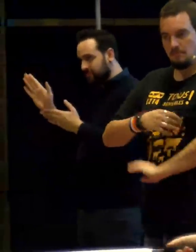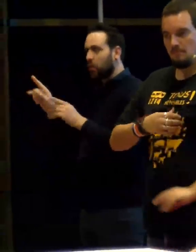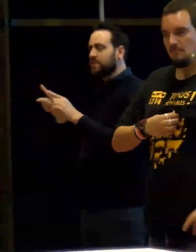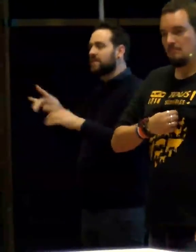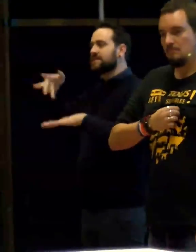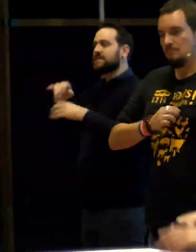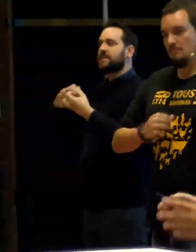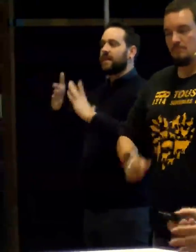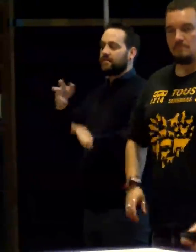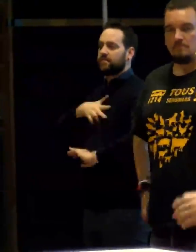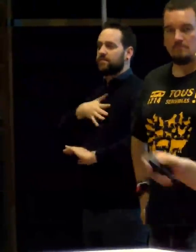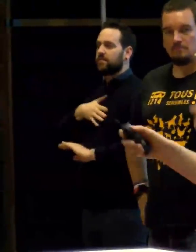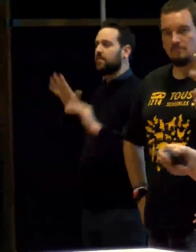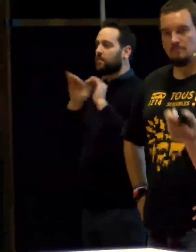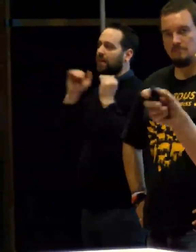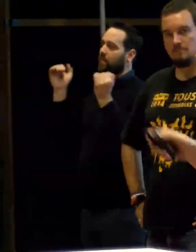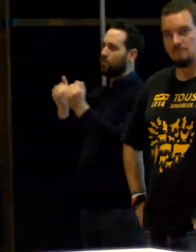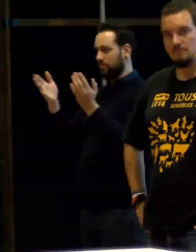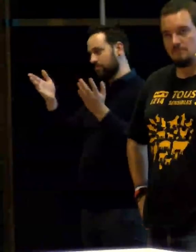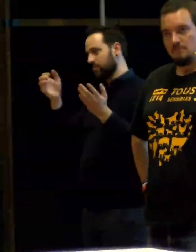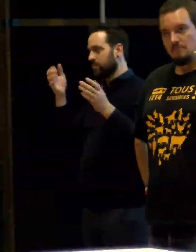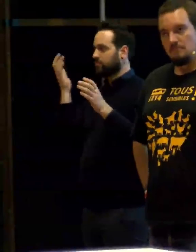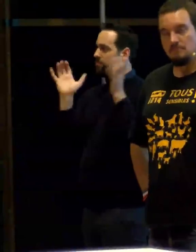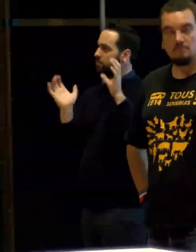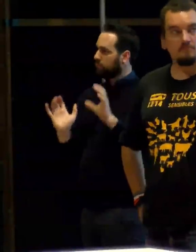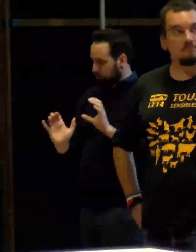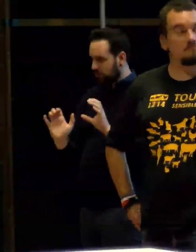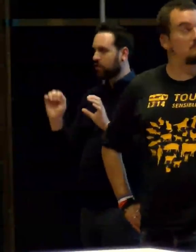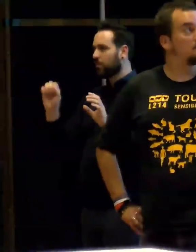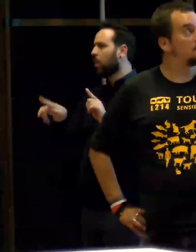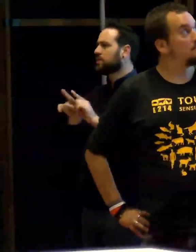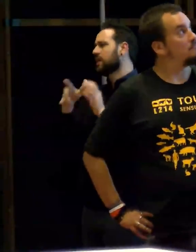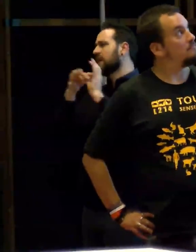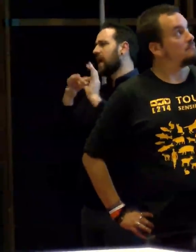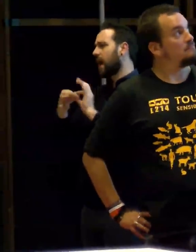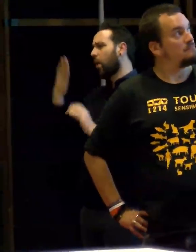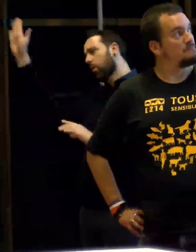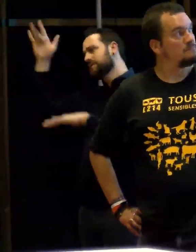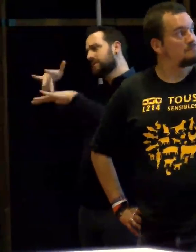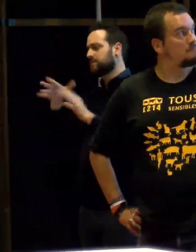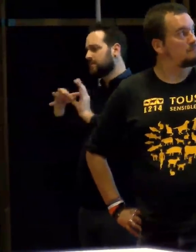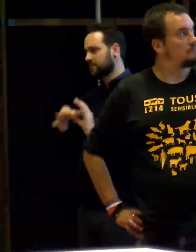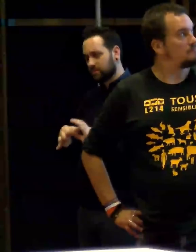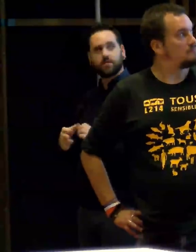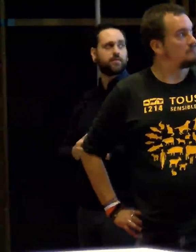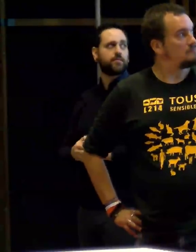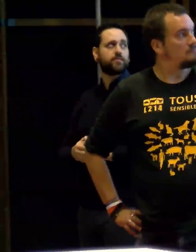plateforme, un portail qui peut vous mener aussi à d'autres endroits. On va les diffuser par la